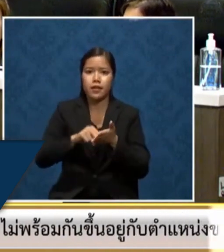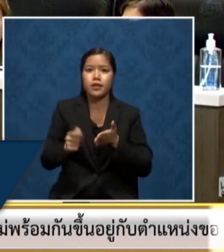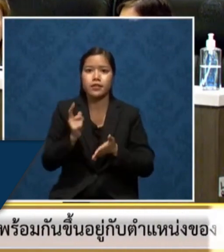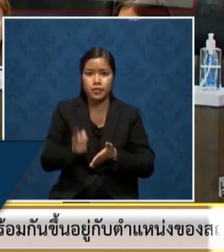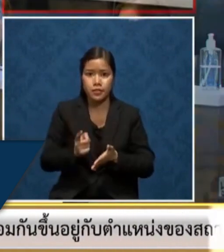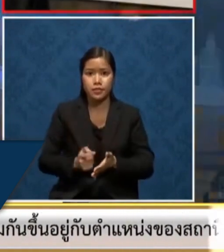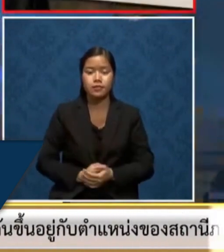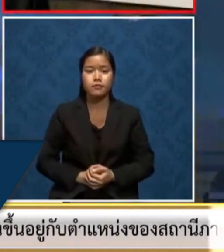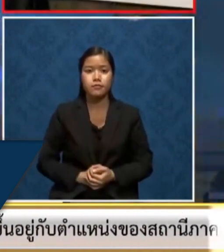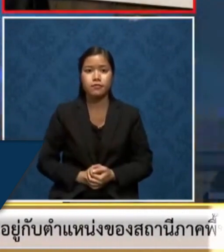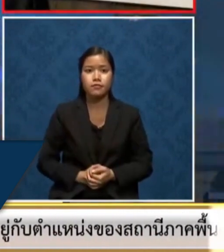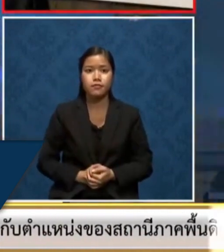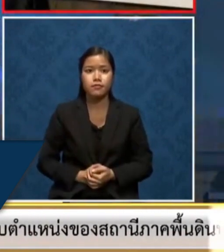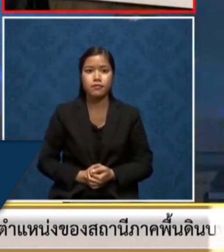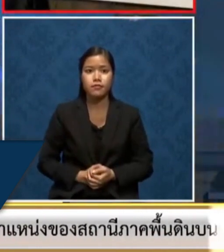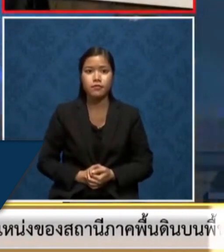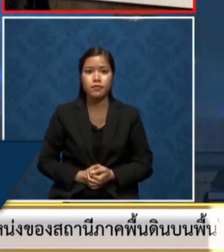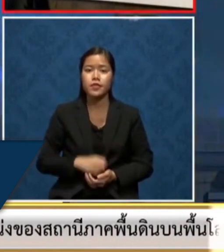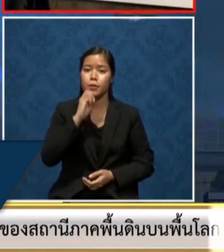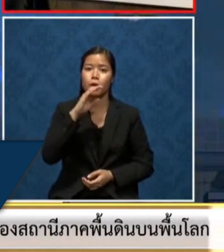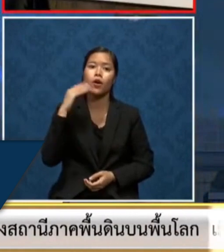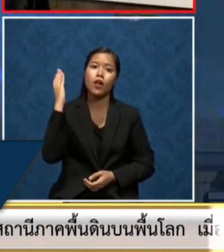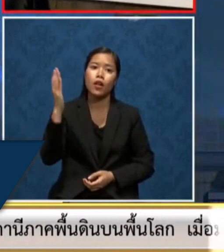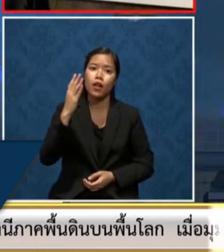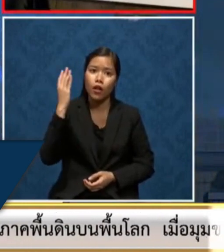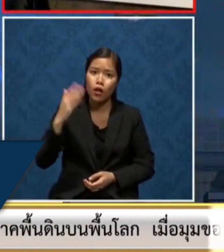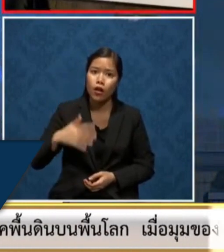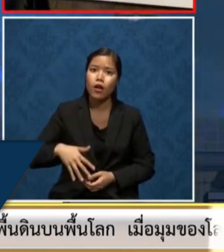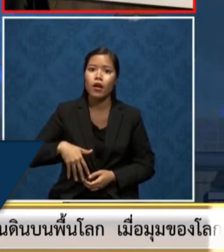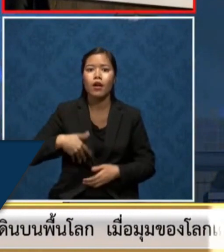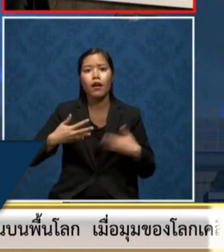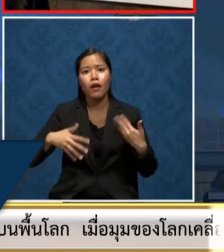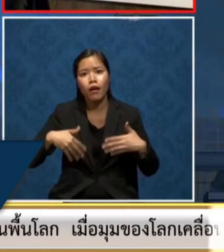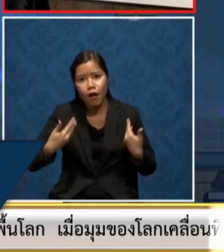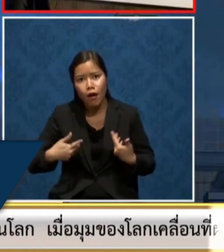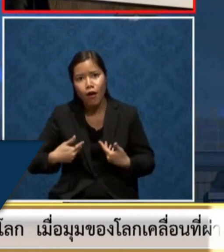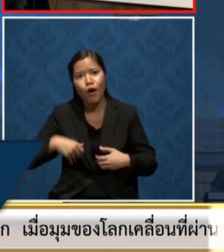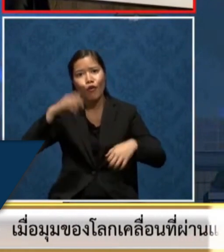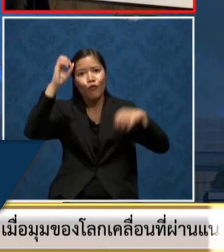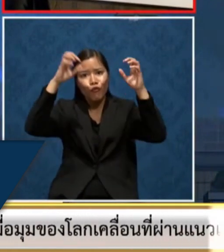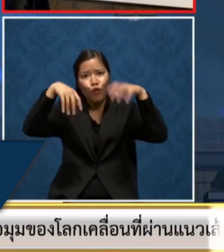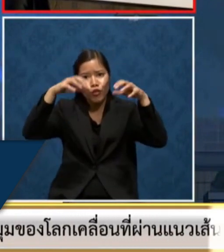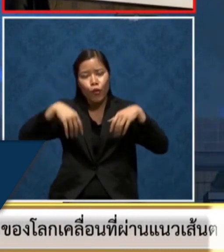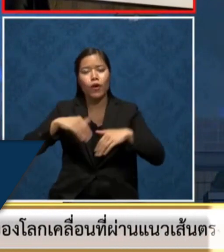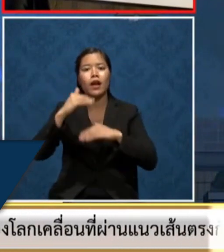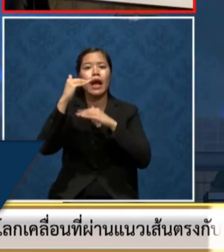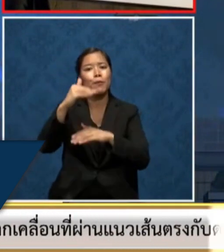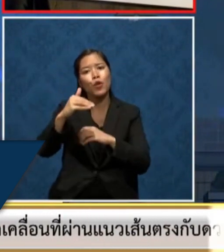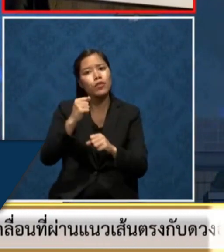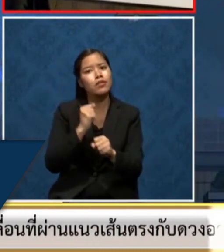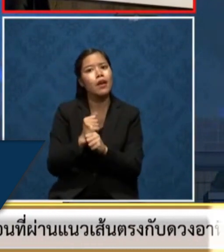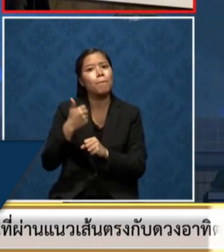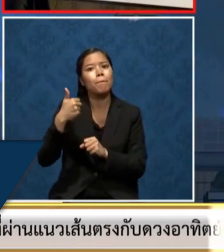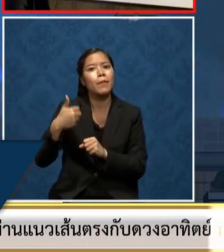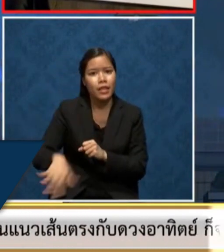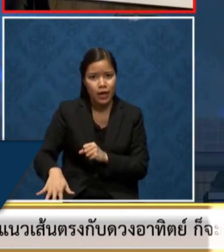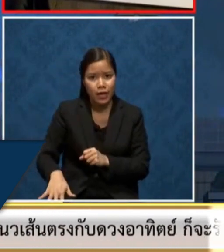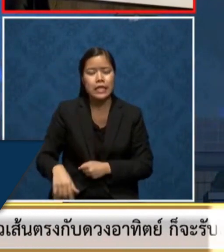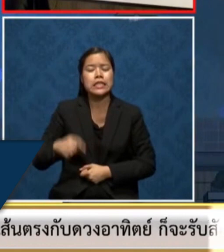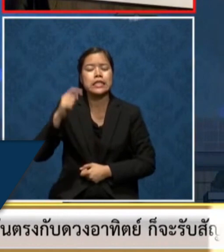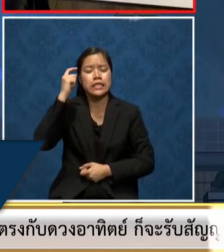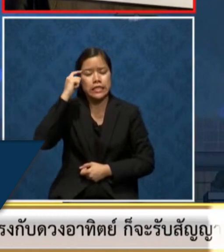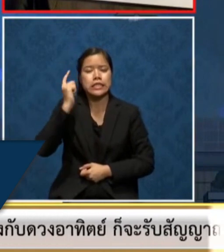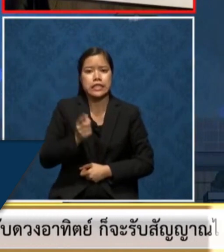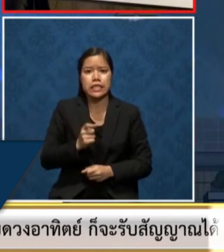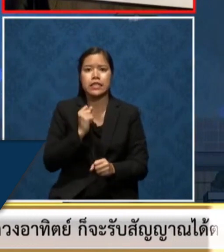เราไม่สามารถพดได้เลยค่ะว่าื่องลงฟ้าอากาศ เรื่องลงฝน เราแก้ไม่ได้หอกากำหนดไม่ได้ทำได้ค่ะ เราแ้ได้